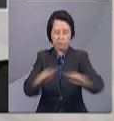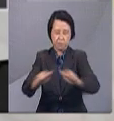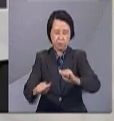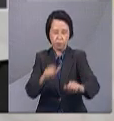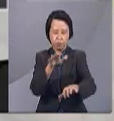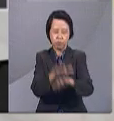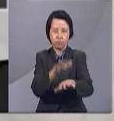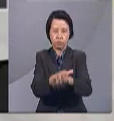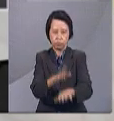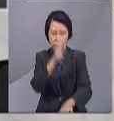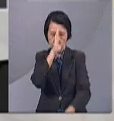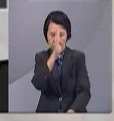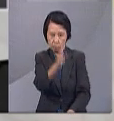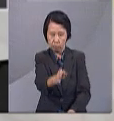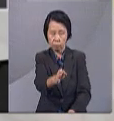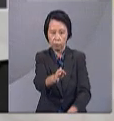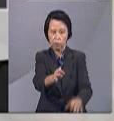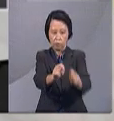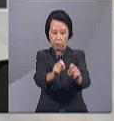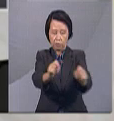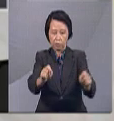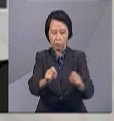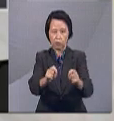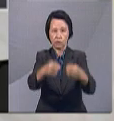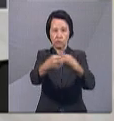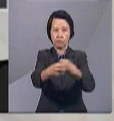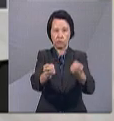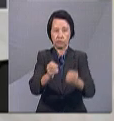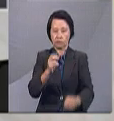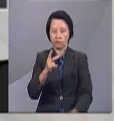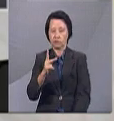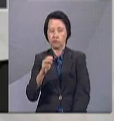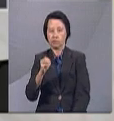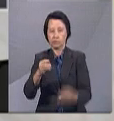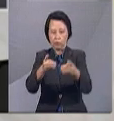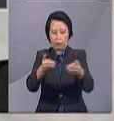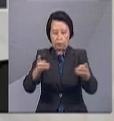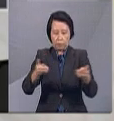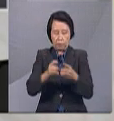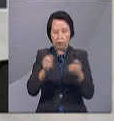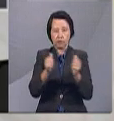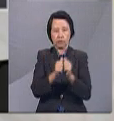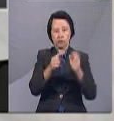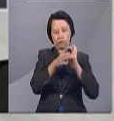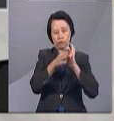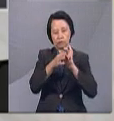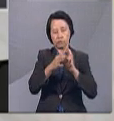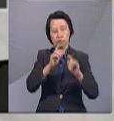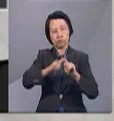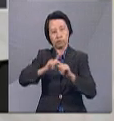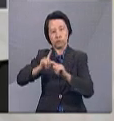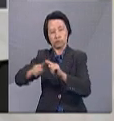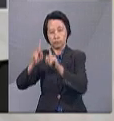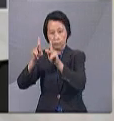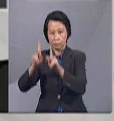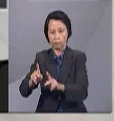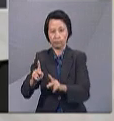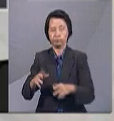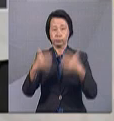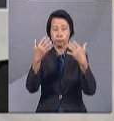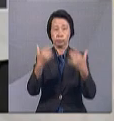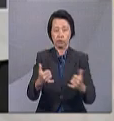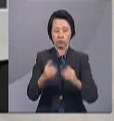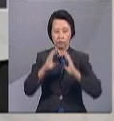dan tertumpu di lapangan oleh pejabat kesehatan daerah dengan kerjasama bebagai PH kini